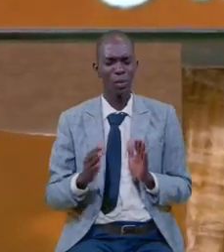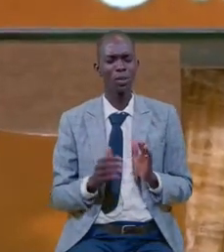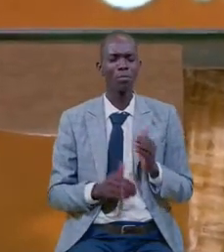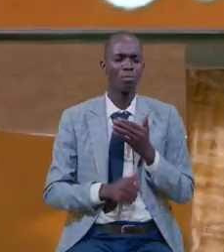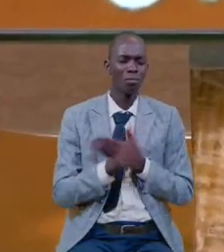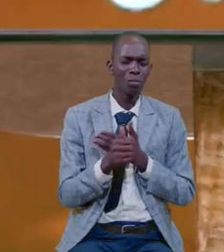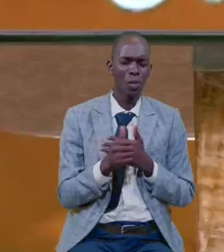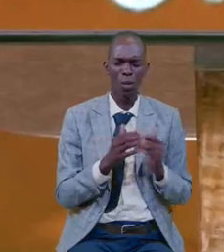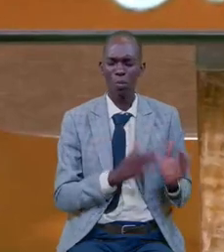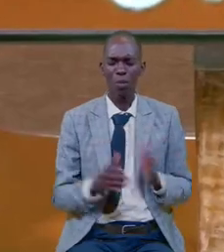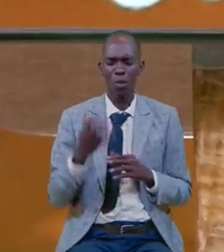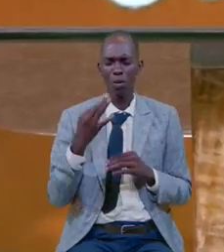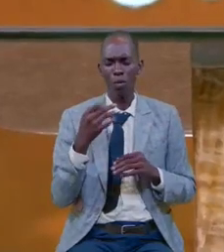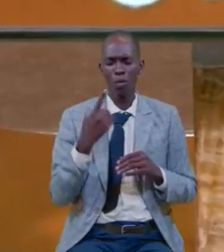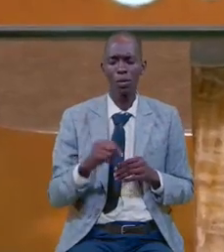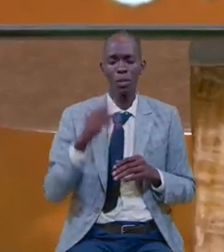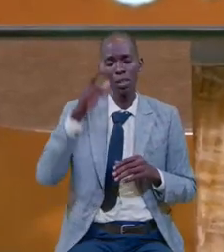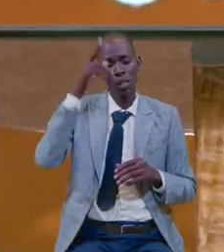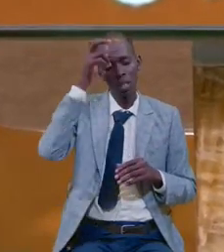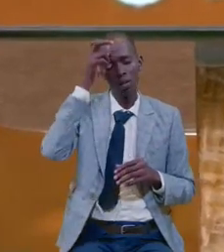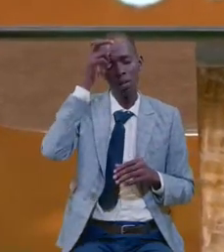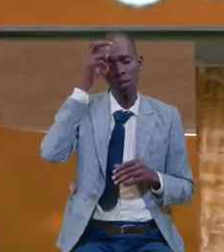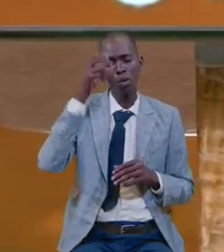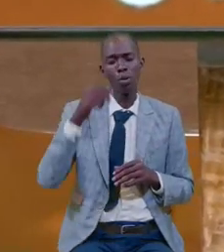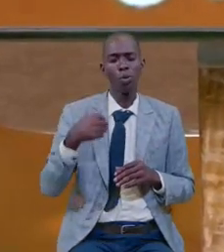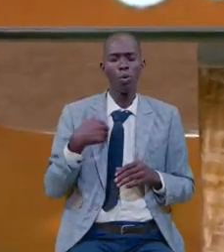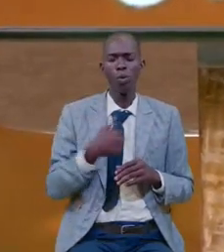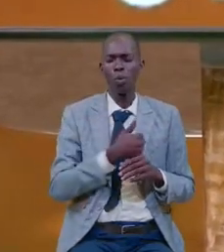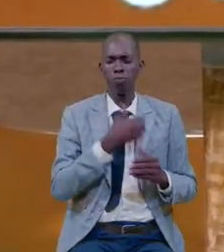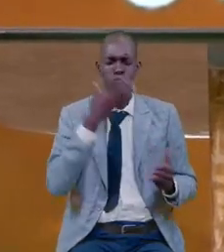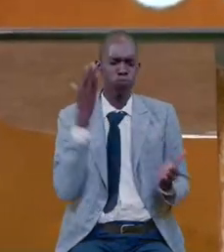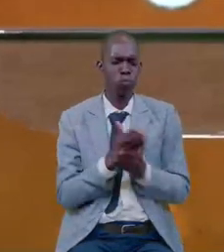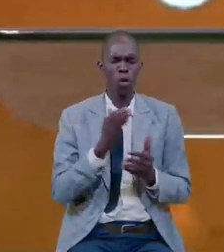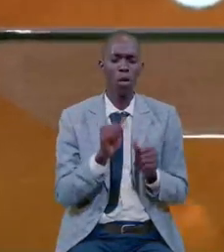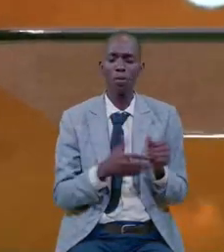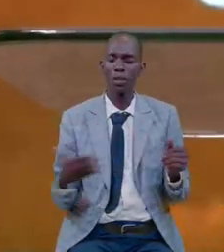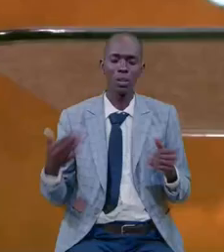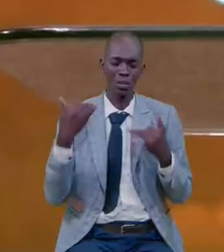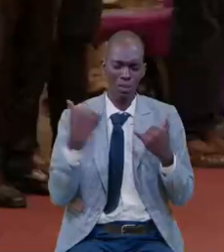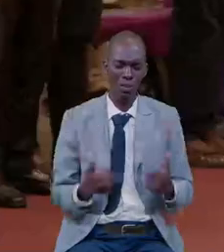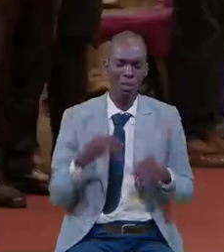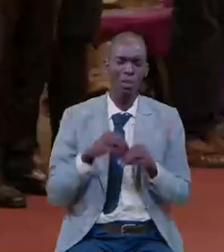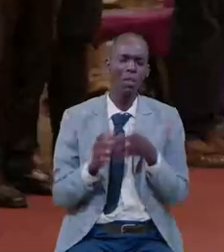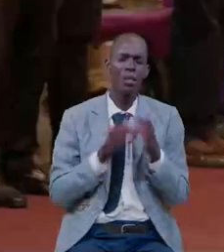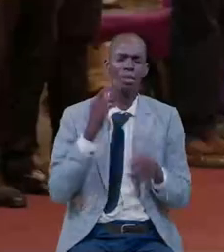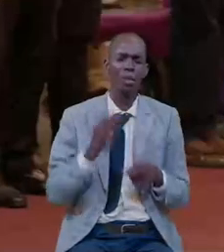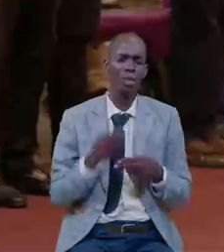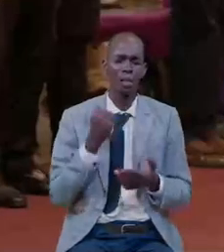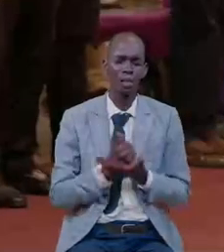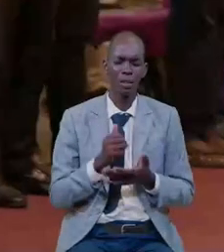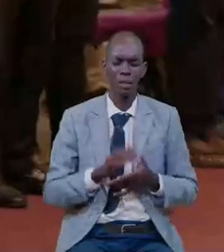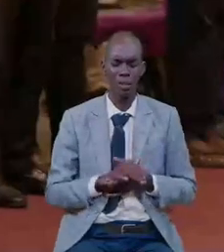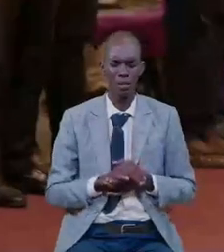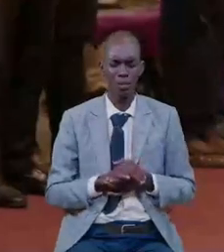tous les traits enflammés du malin, nous éteignons tout au nom de Jésus-Christ.